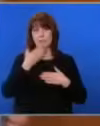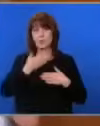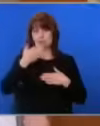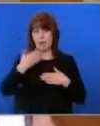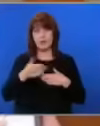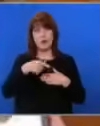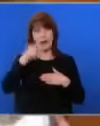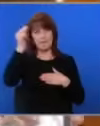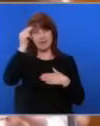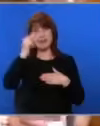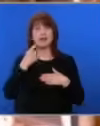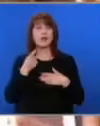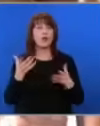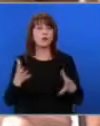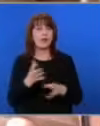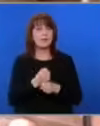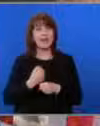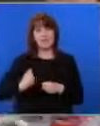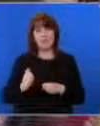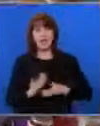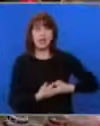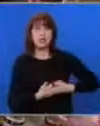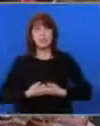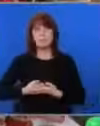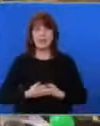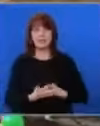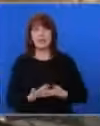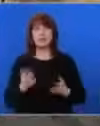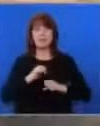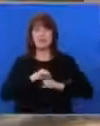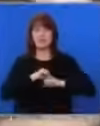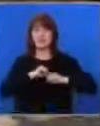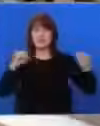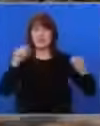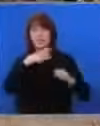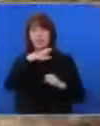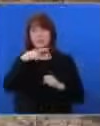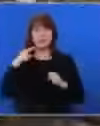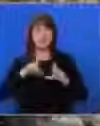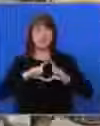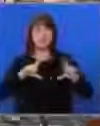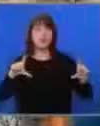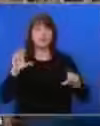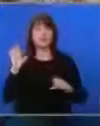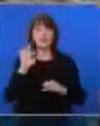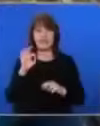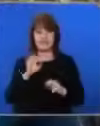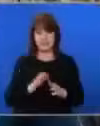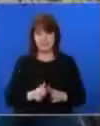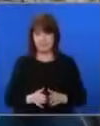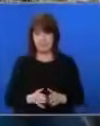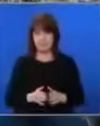на бесарабския българин, който откри жена си и бебето си под руините на взривен от руснаците блок в Одеса.